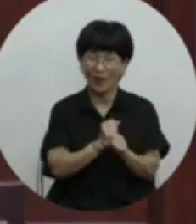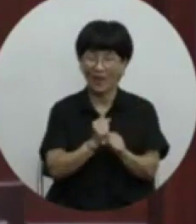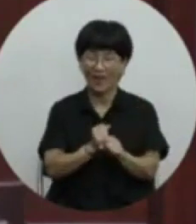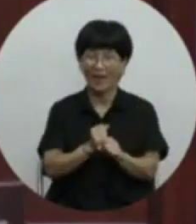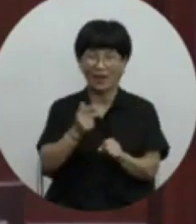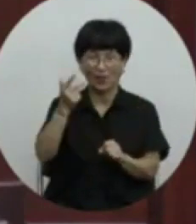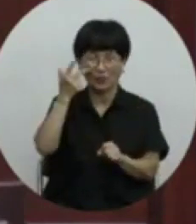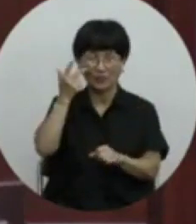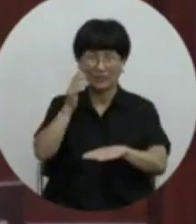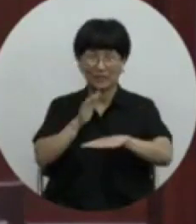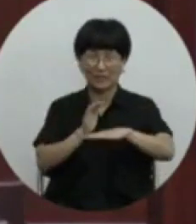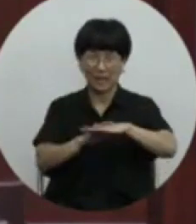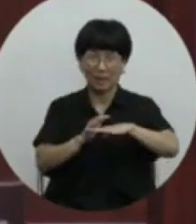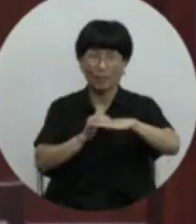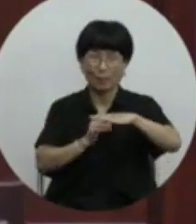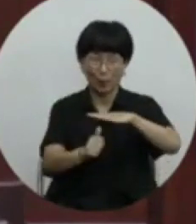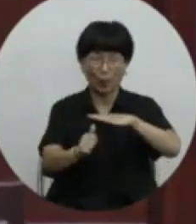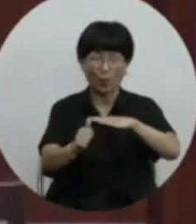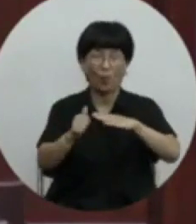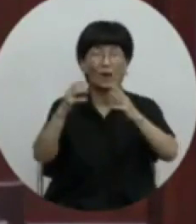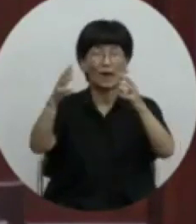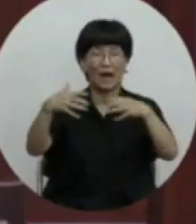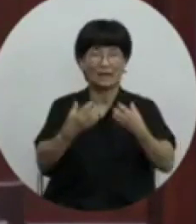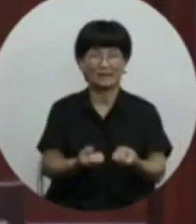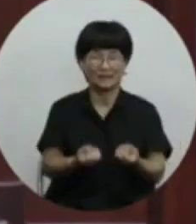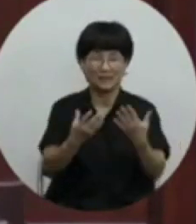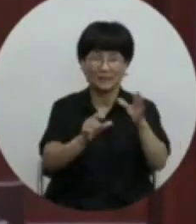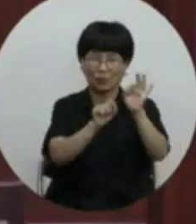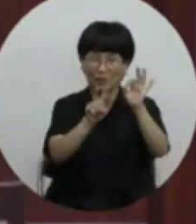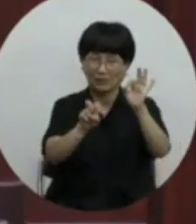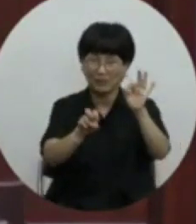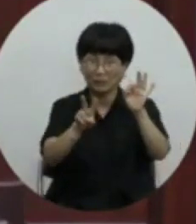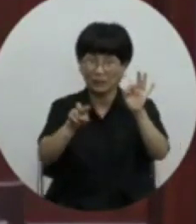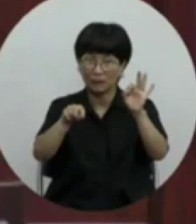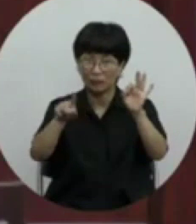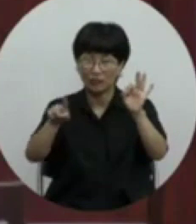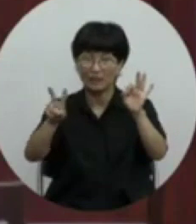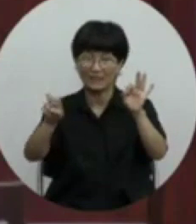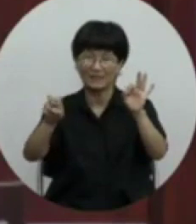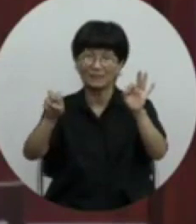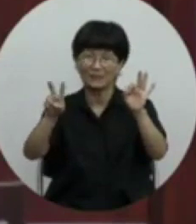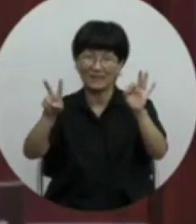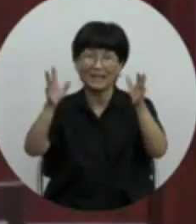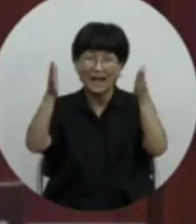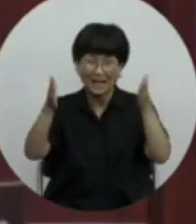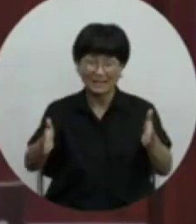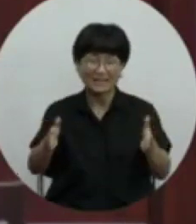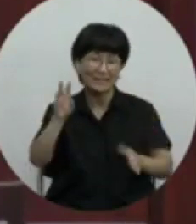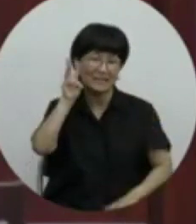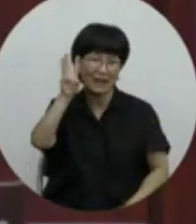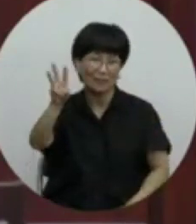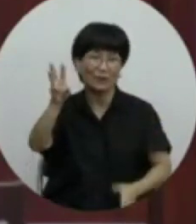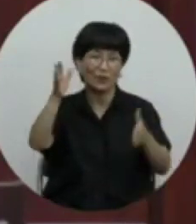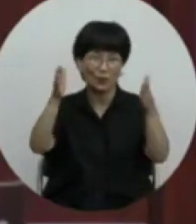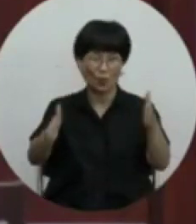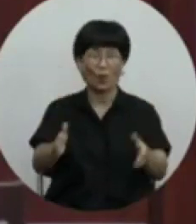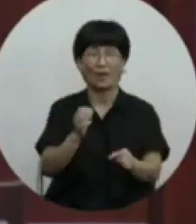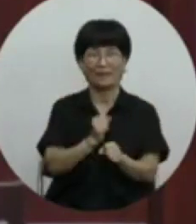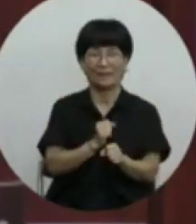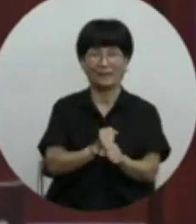대표 가을축제로 오는 10월 20일부터 10월 22일까지 3일간